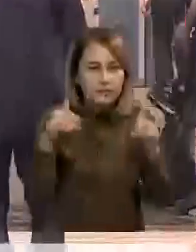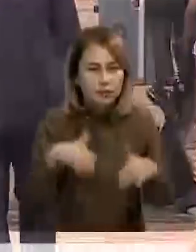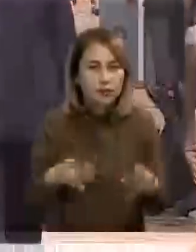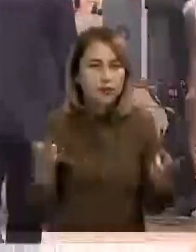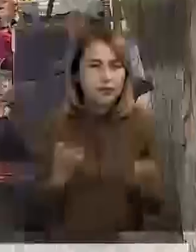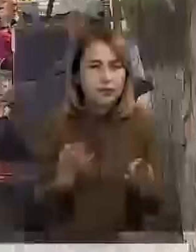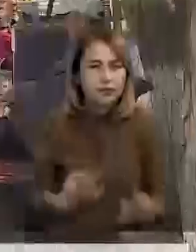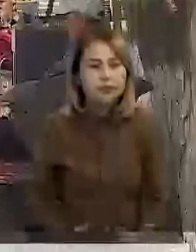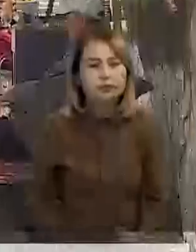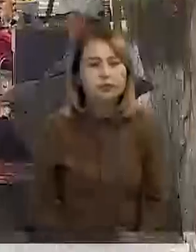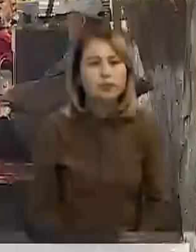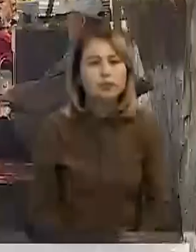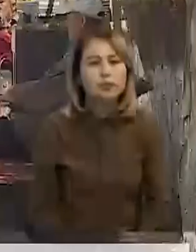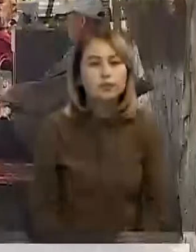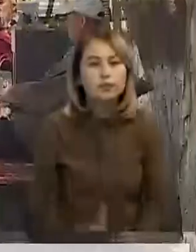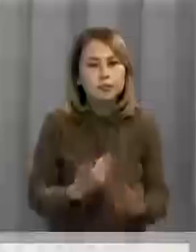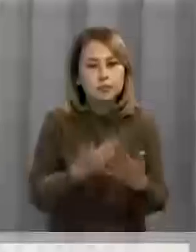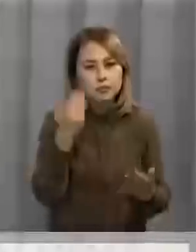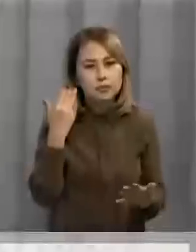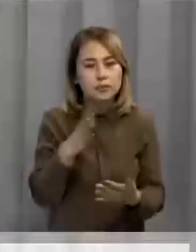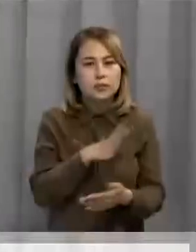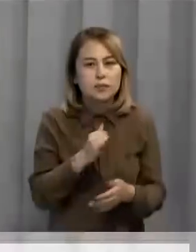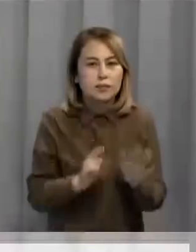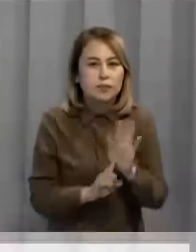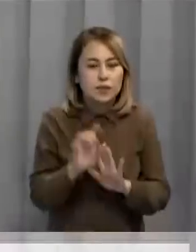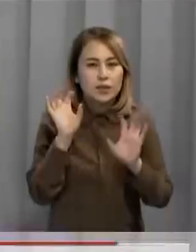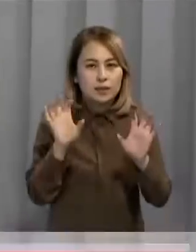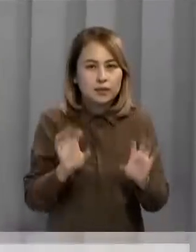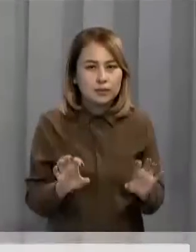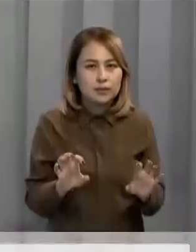кез келді дейді. Осыған дейін қазір күшіне енген заңда